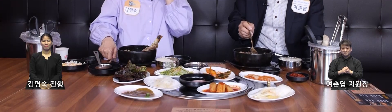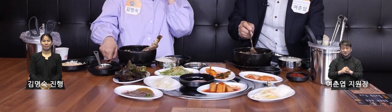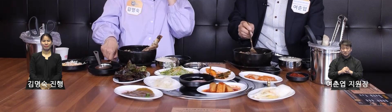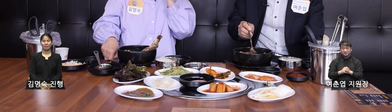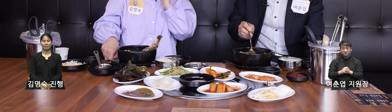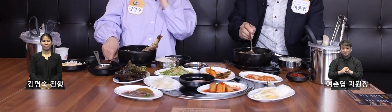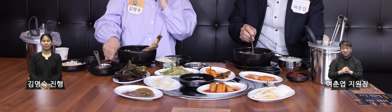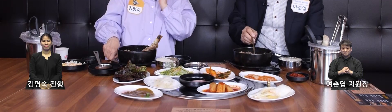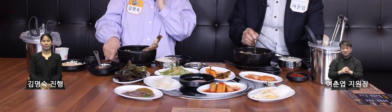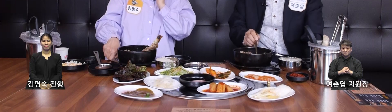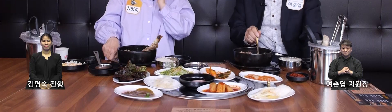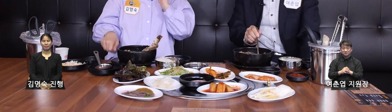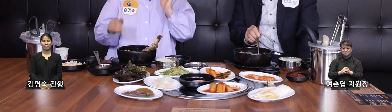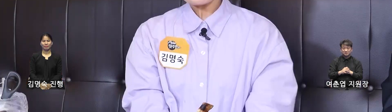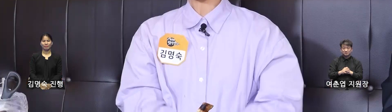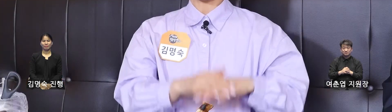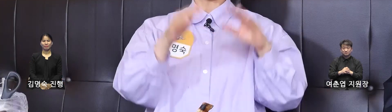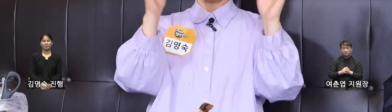저희가